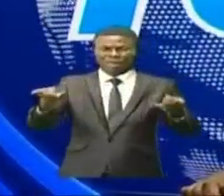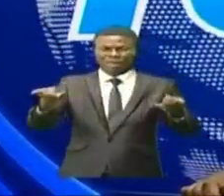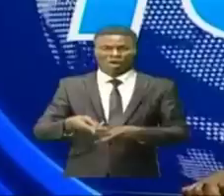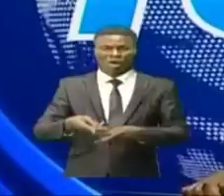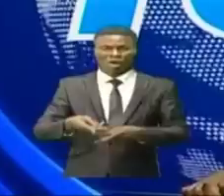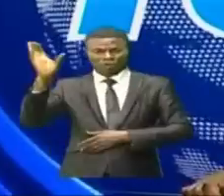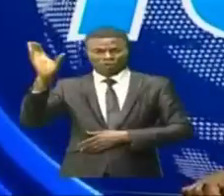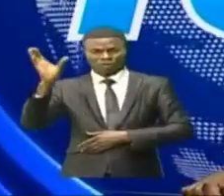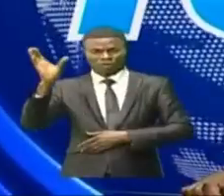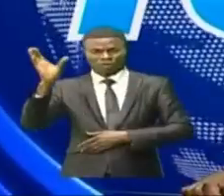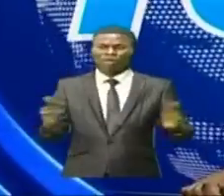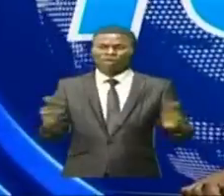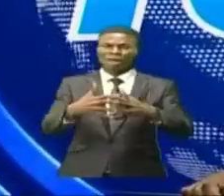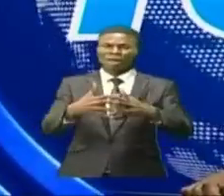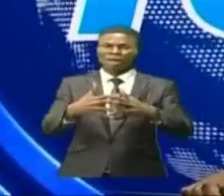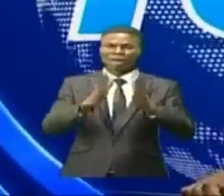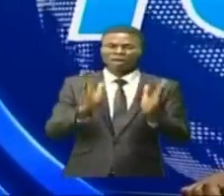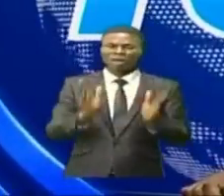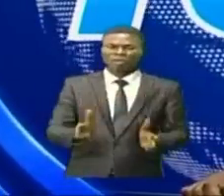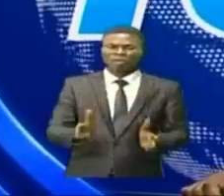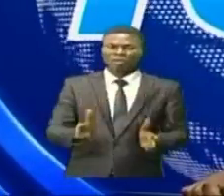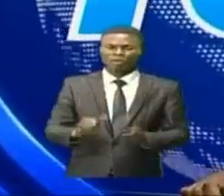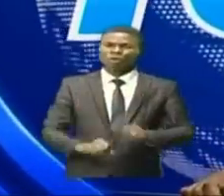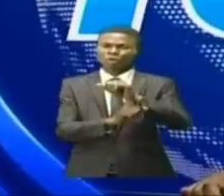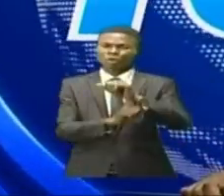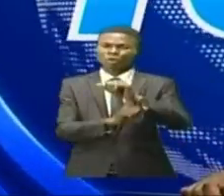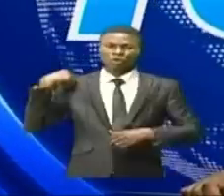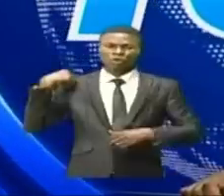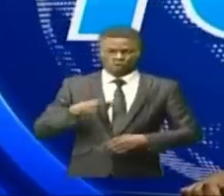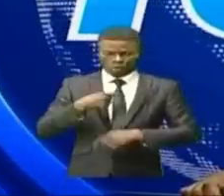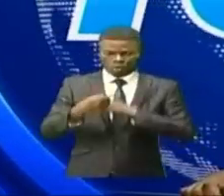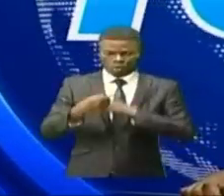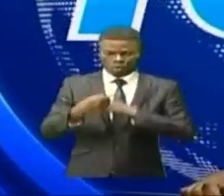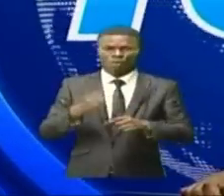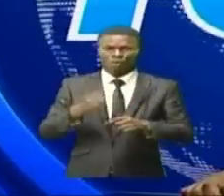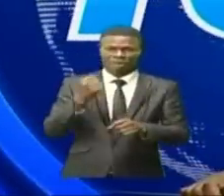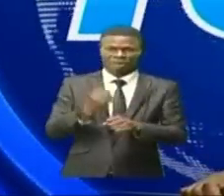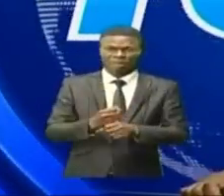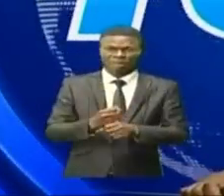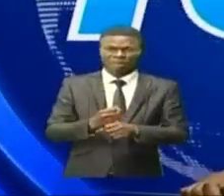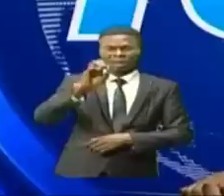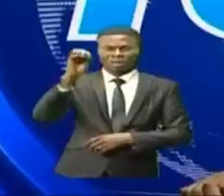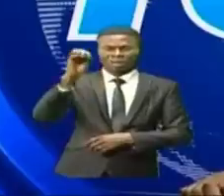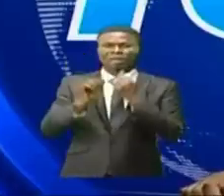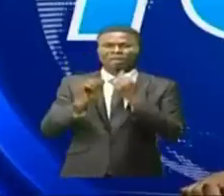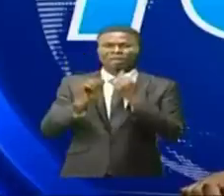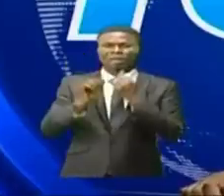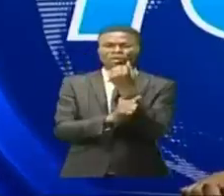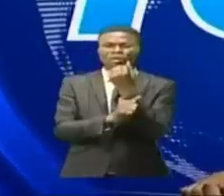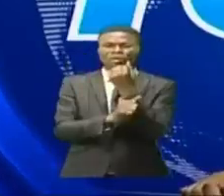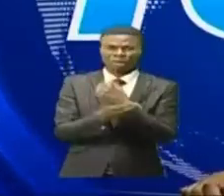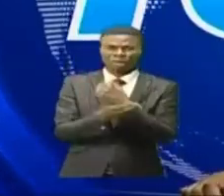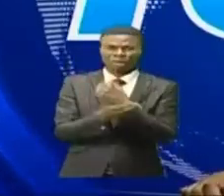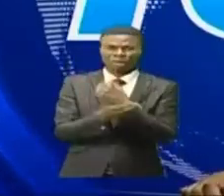fermier partenaire du gouvernement provincial, pour lancer la campagne de la récolte de l'année culturelle